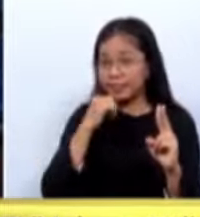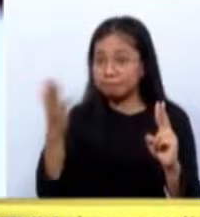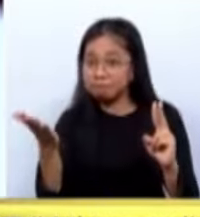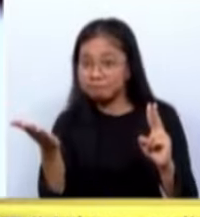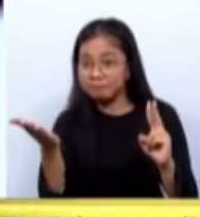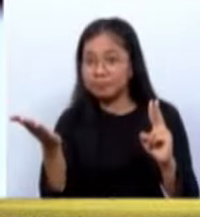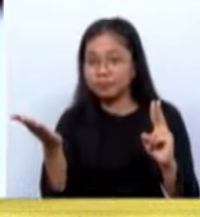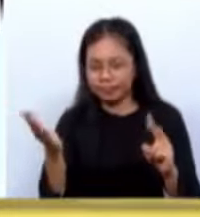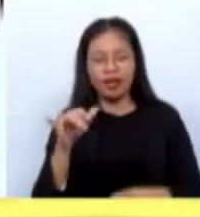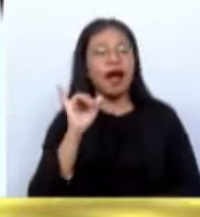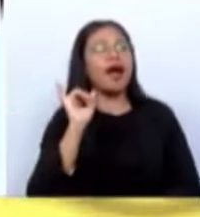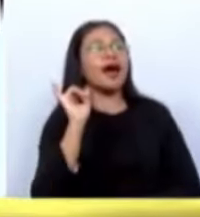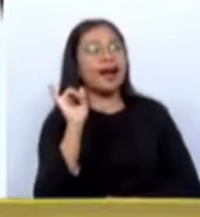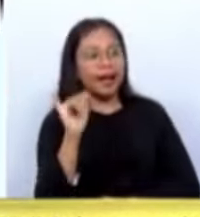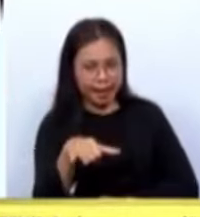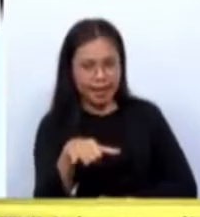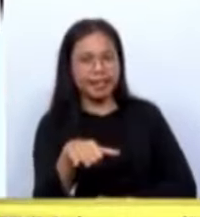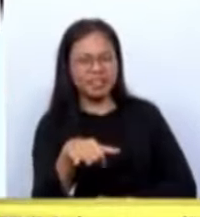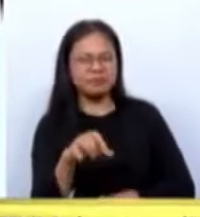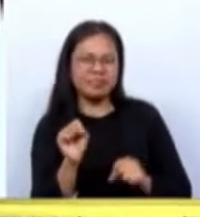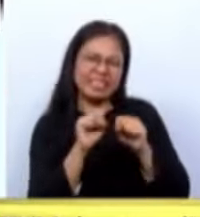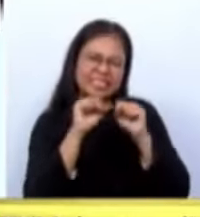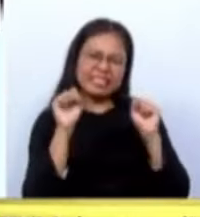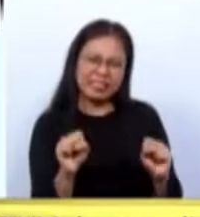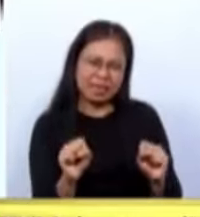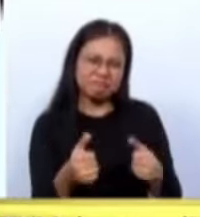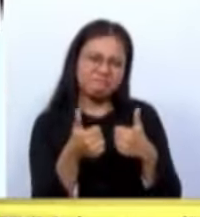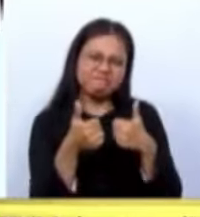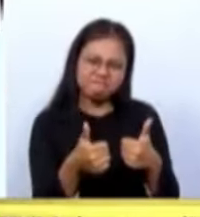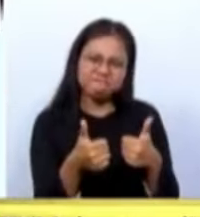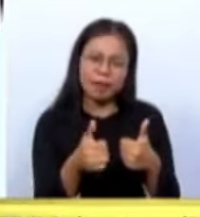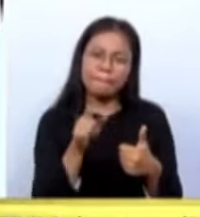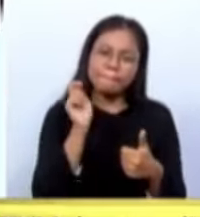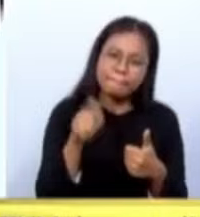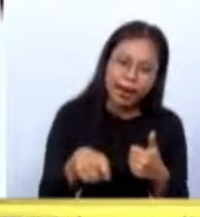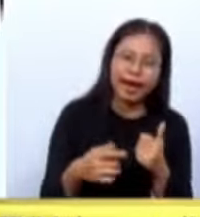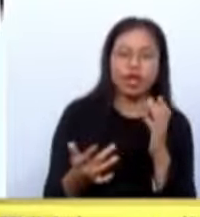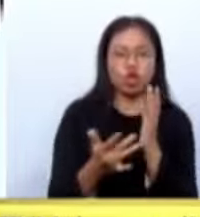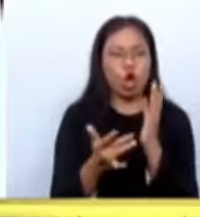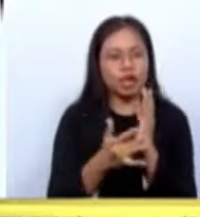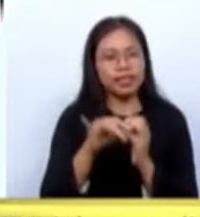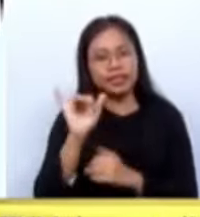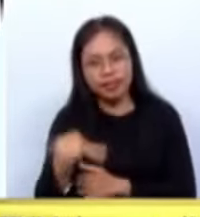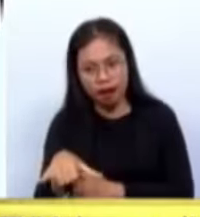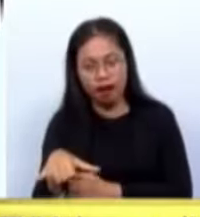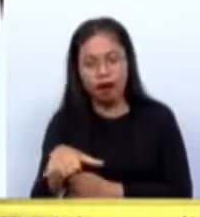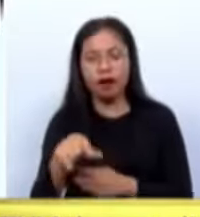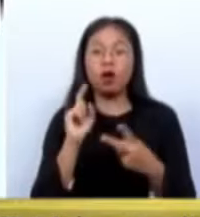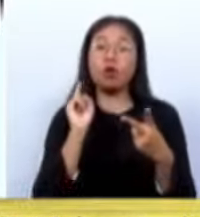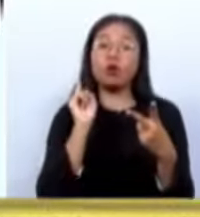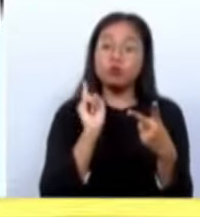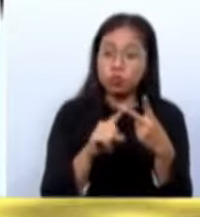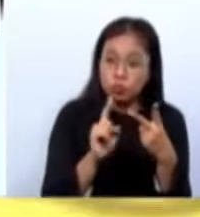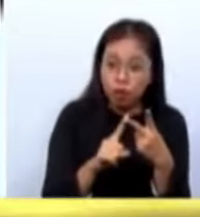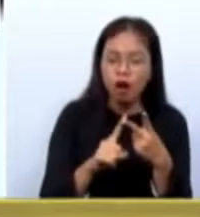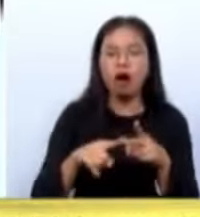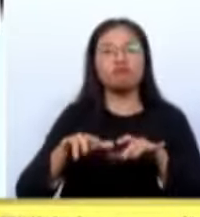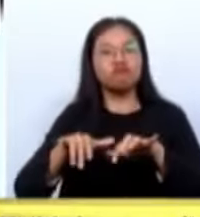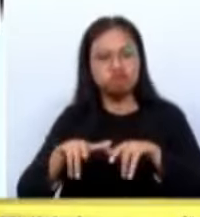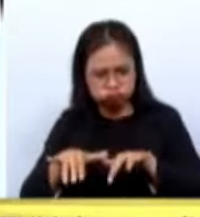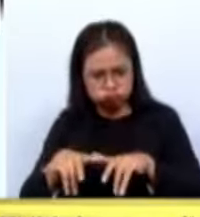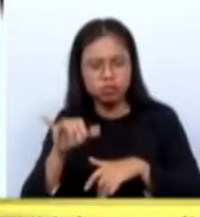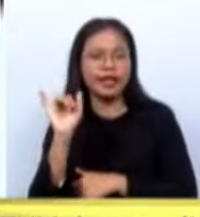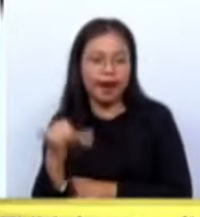memang benar membangun sistem itu salah satunya satu adalah perangkat lunak satu adalah perangkat eh kerasnya dan itu salah satunya